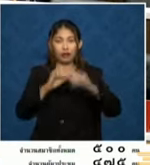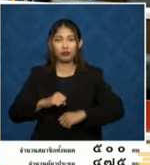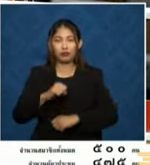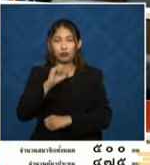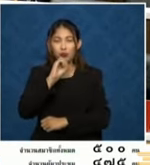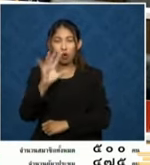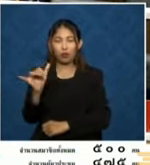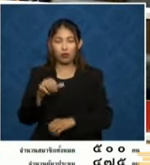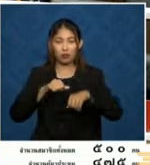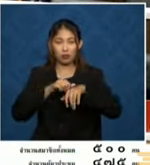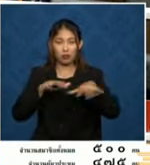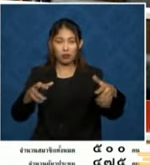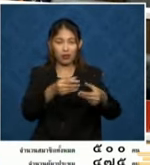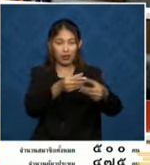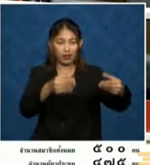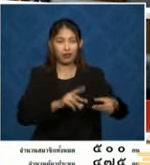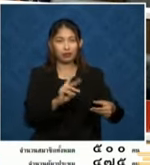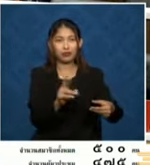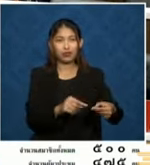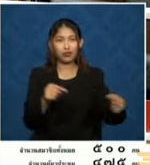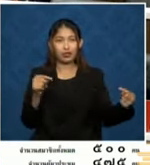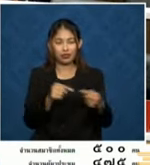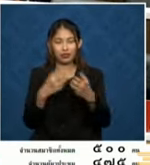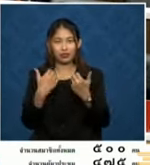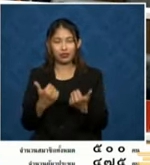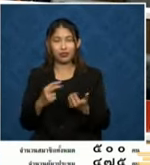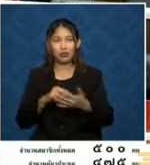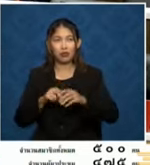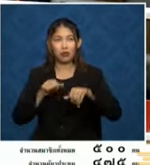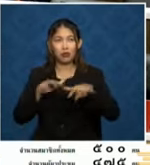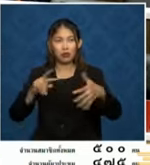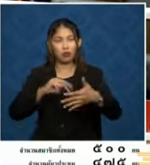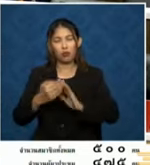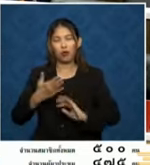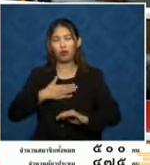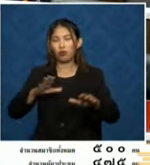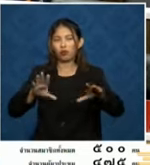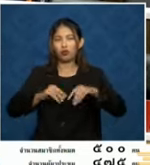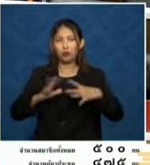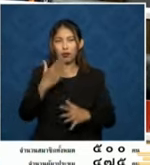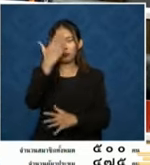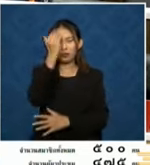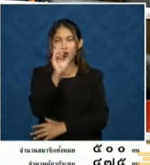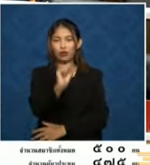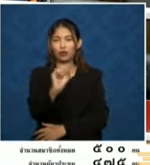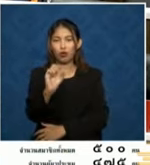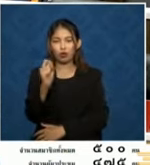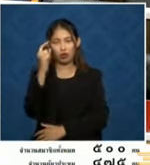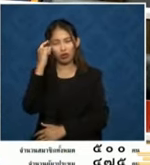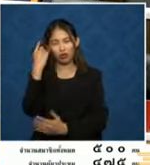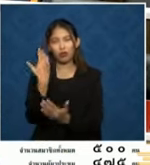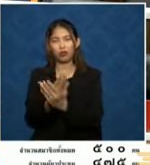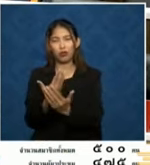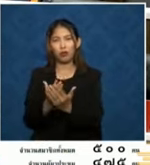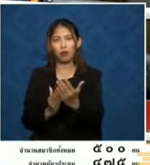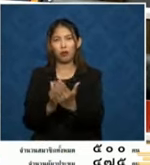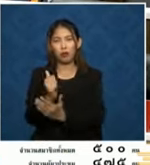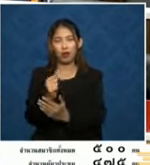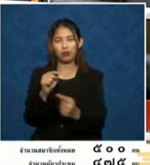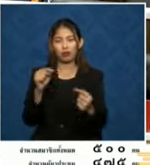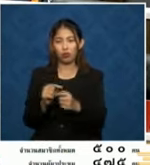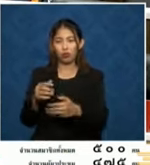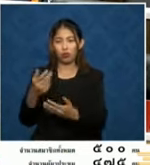าจะมีการเผยแพร่รายงานดังกล่าวต่อสาธารณะผมก็ไม่สามารถเห็นด้วยได้ครับหากสภาผู้แทนราษฎรแห่งนี้จะอนุมัติงบประมาณจากภาษีพี่น้อง